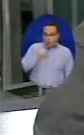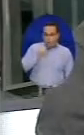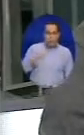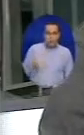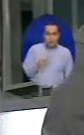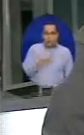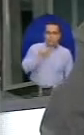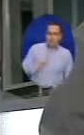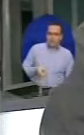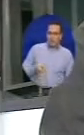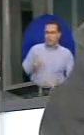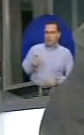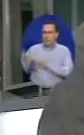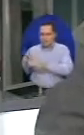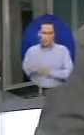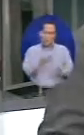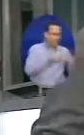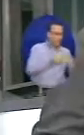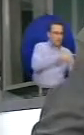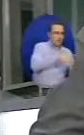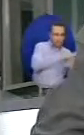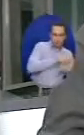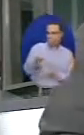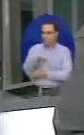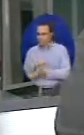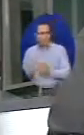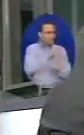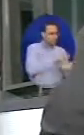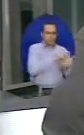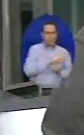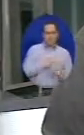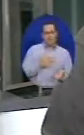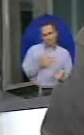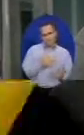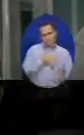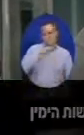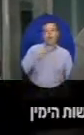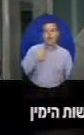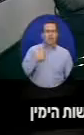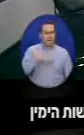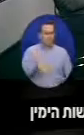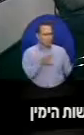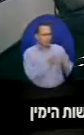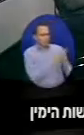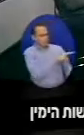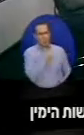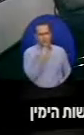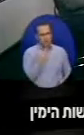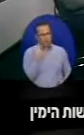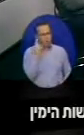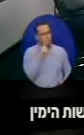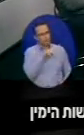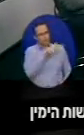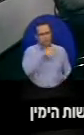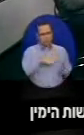שבוע הוא צריך לחבות שניים, שלושה משברים. אז לפעמים זה נמאס. אבל אמיתי, אני מתחבר למה שאופיר אמר. אני לא רואה שום סיבה, ונוסיף עוד רכיב